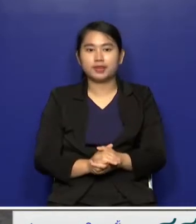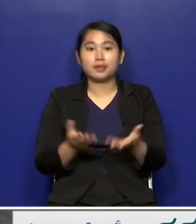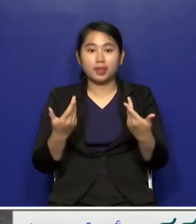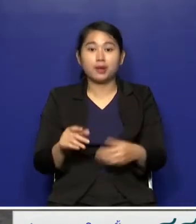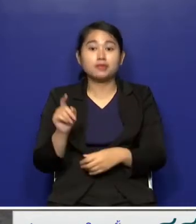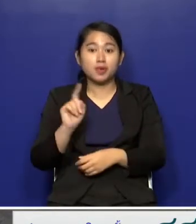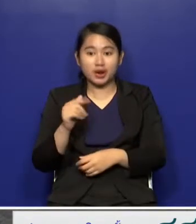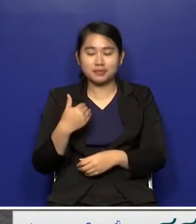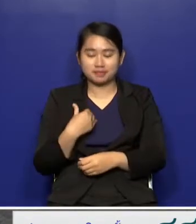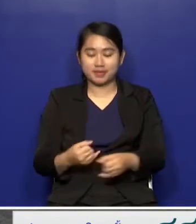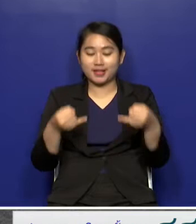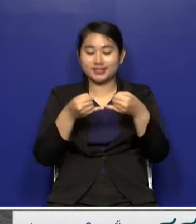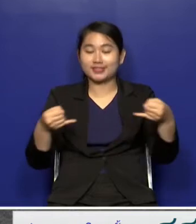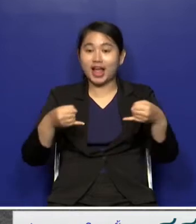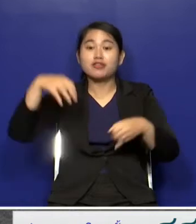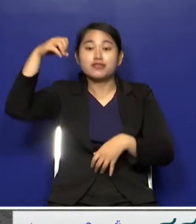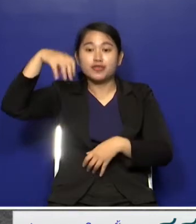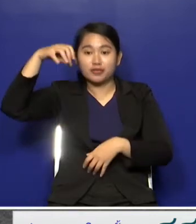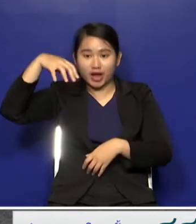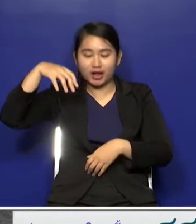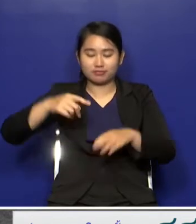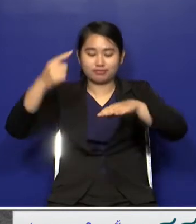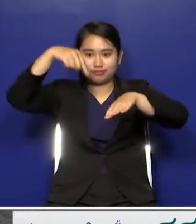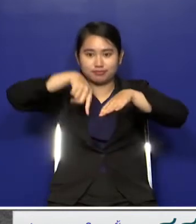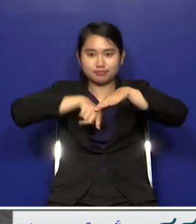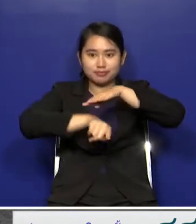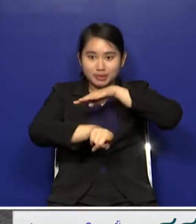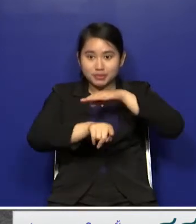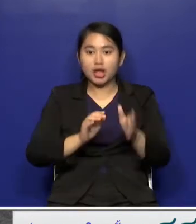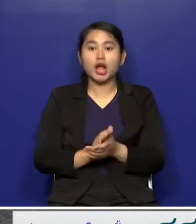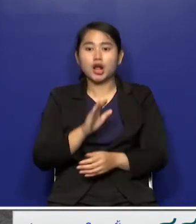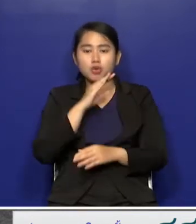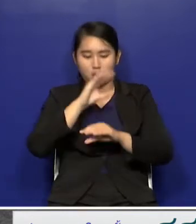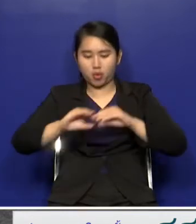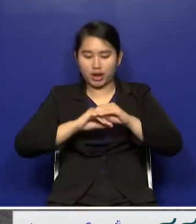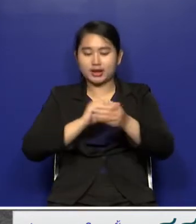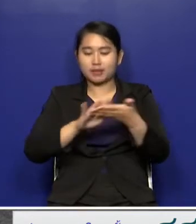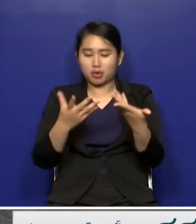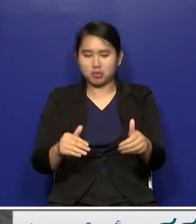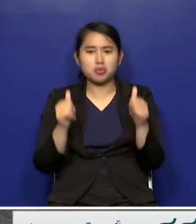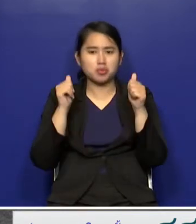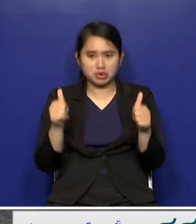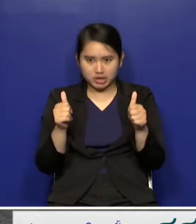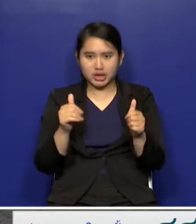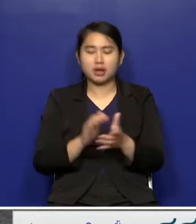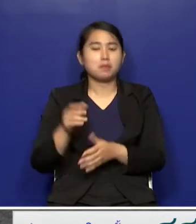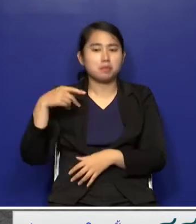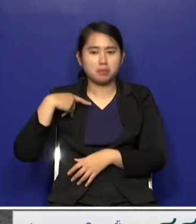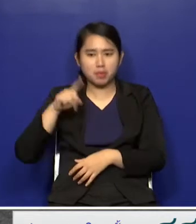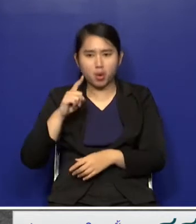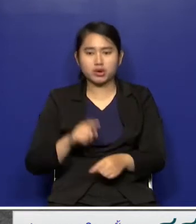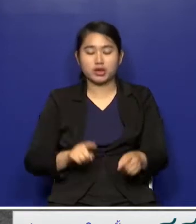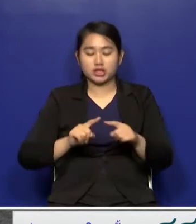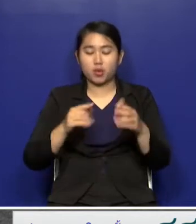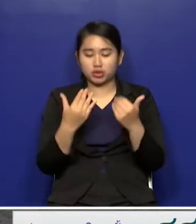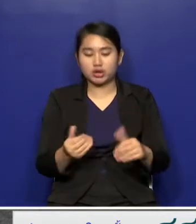ดินโดยกศรชโครงการนี้ถ้าเสร็จคงดีจับชาวบ้านครับแต่ระหว่างที่ทำ